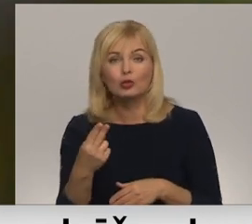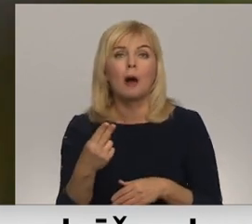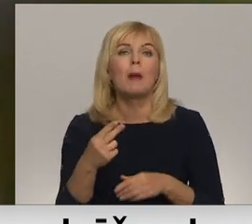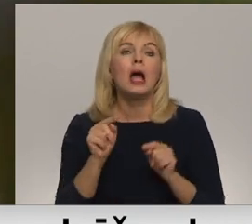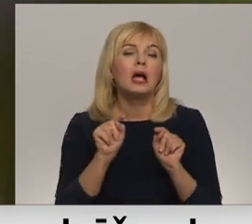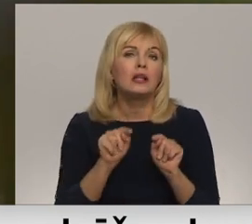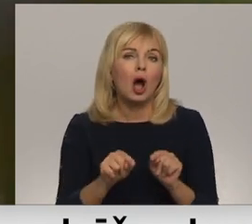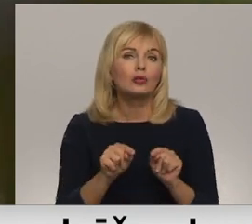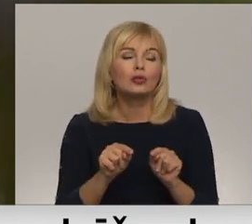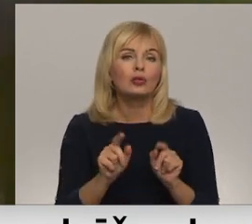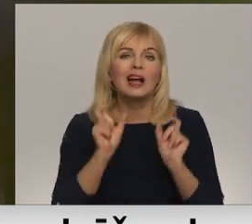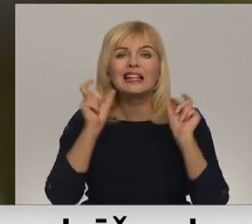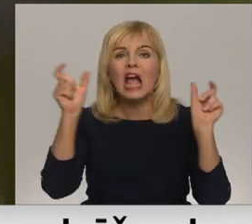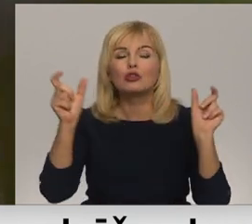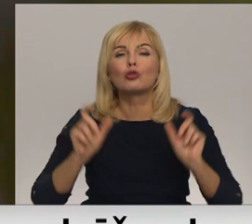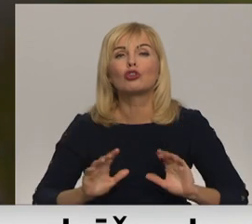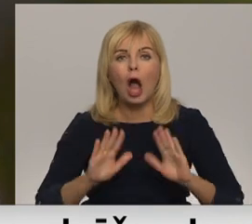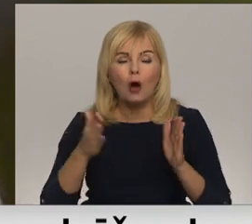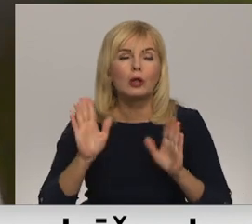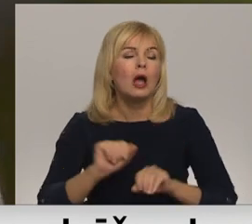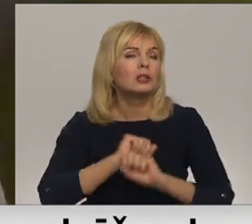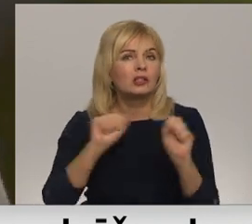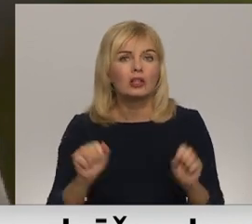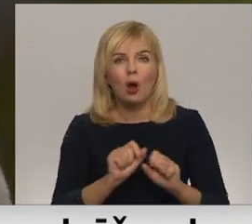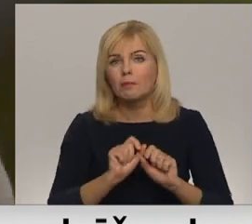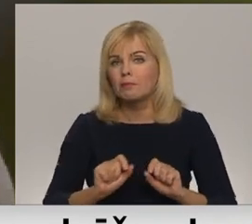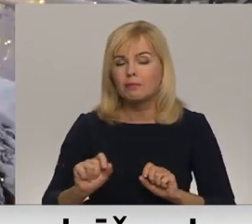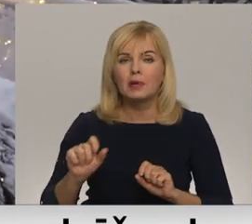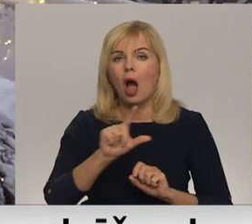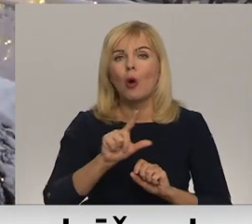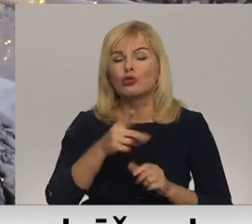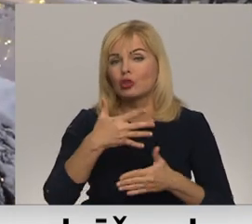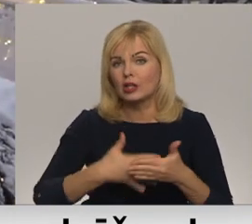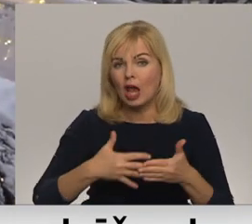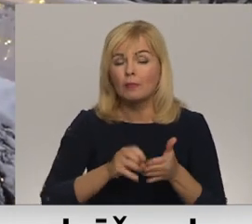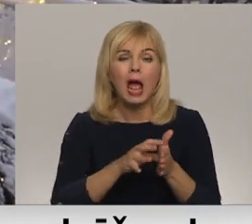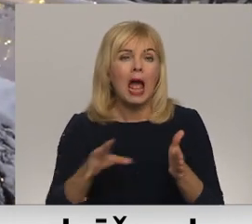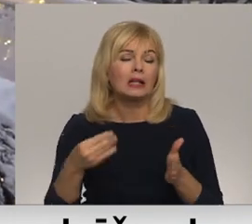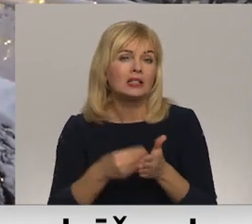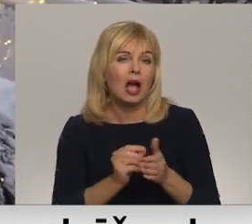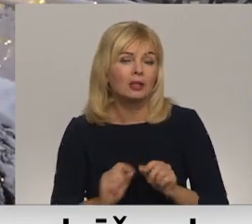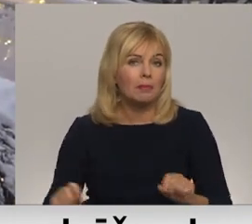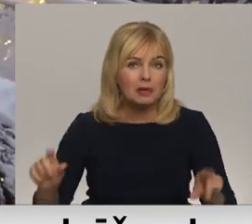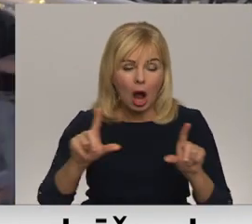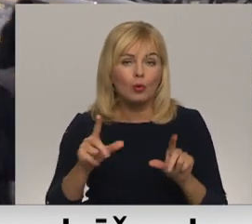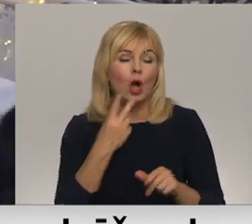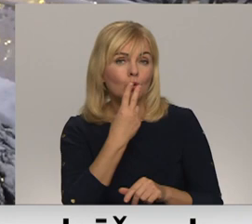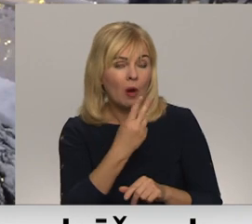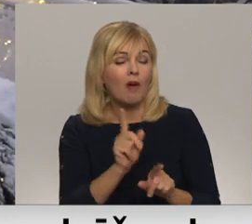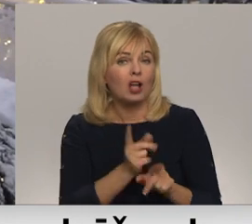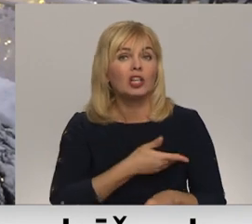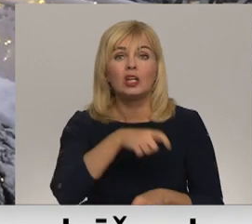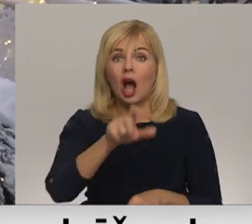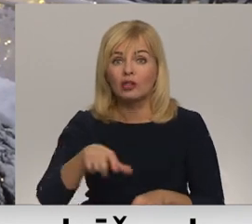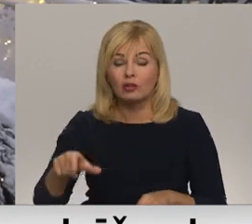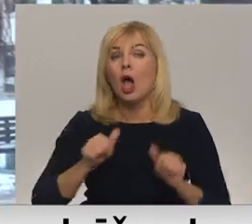tādus kliedzošs gadījums par ļoti strauji kāpju pieaugušiem rēķiniem. Elektrības cenu pieaugumu jau šobrīd novērojuši arī iedzīvotāji.